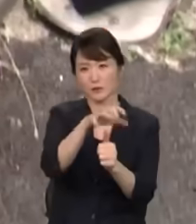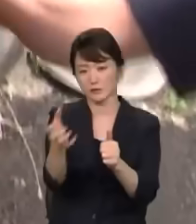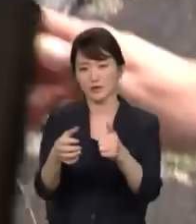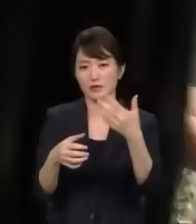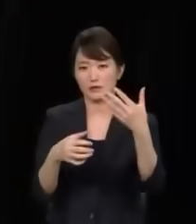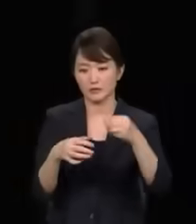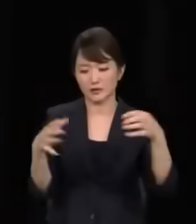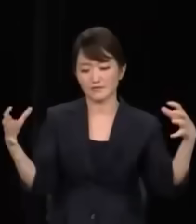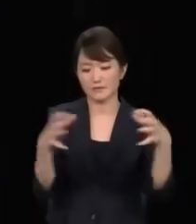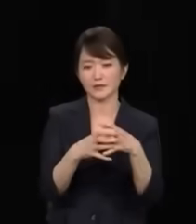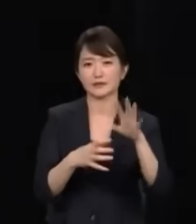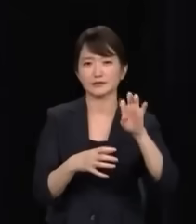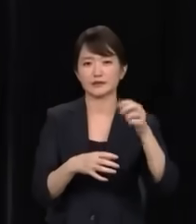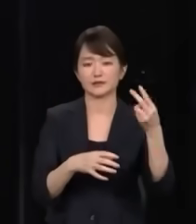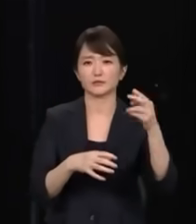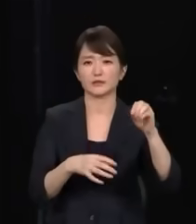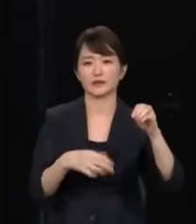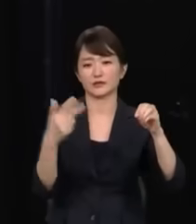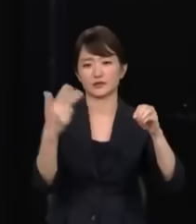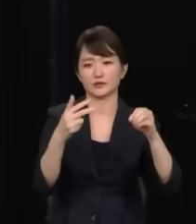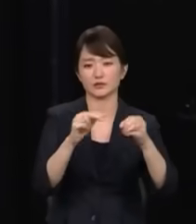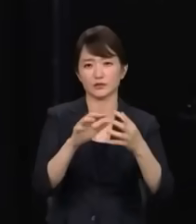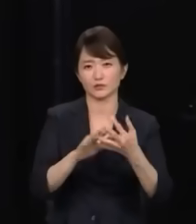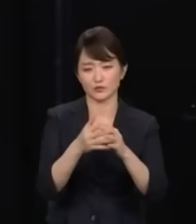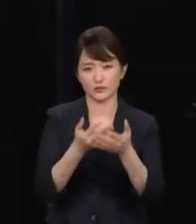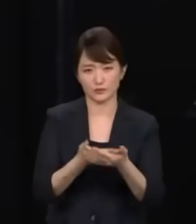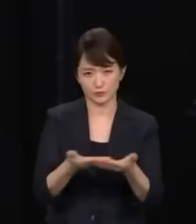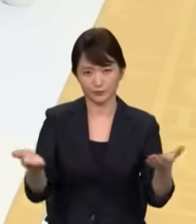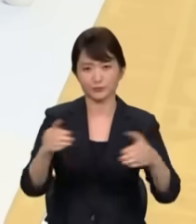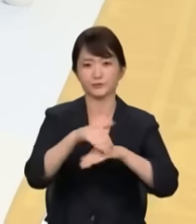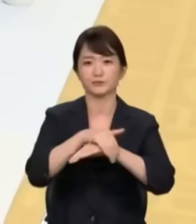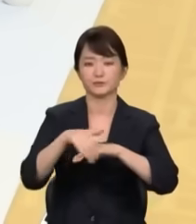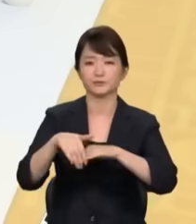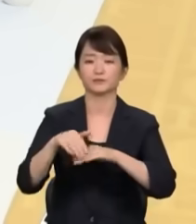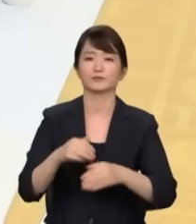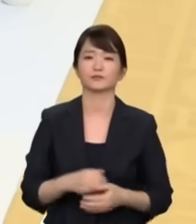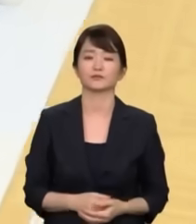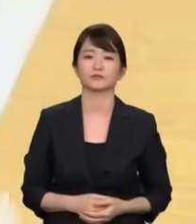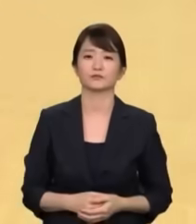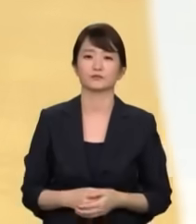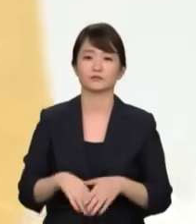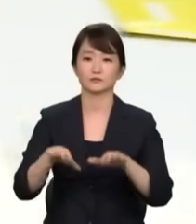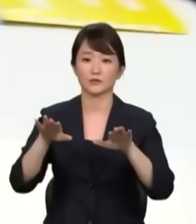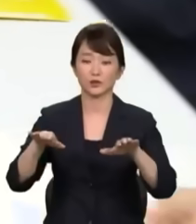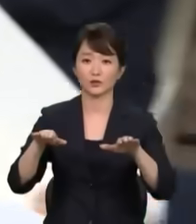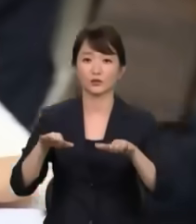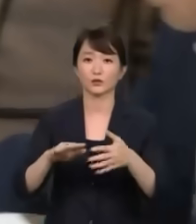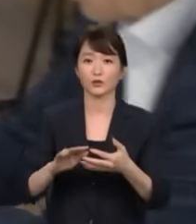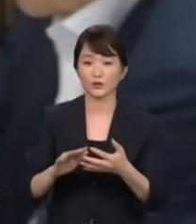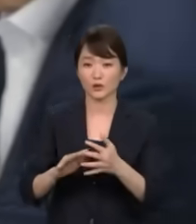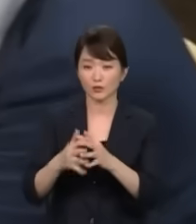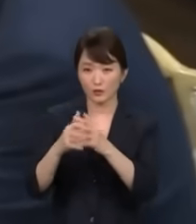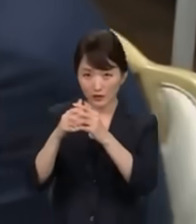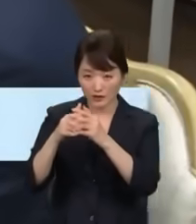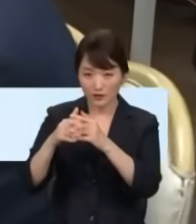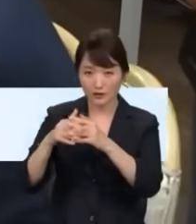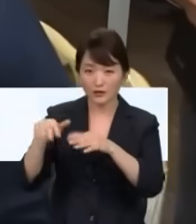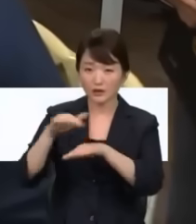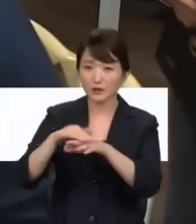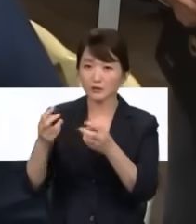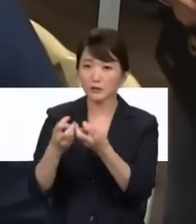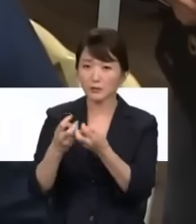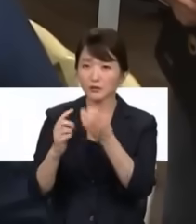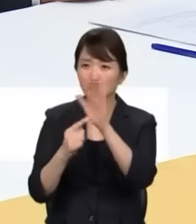앞으로 총 42만 7천 호를 공급한다는 계획입니다. 다만 오늘 나온 공급책 대부분이 불확실성이